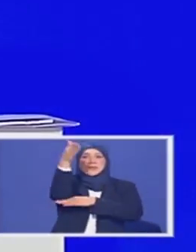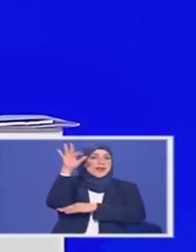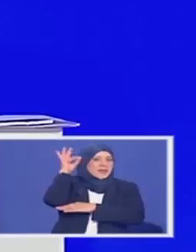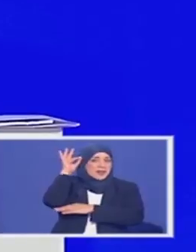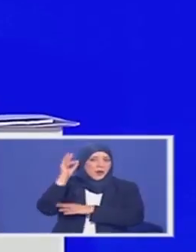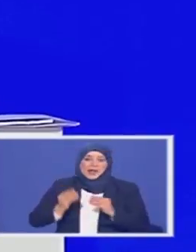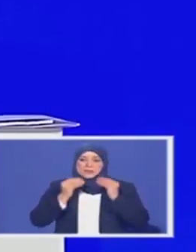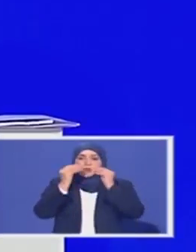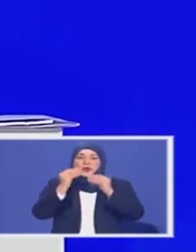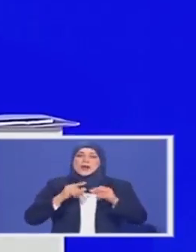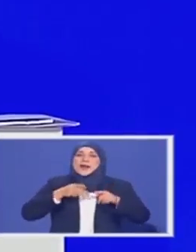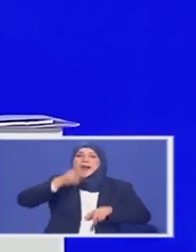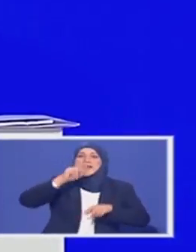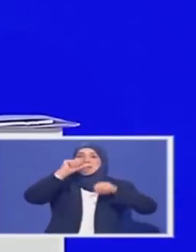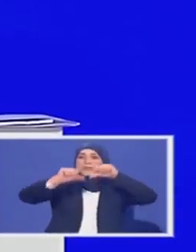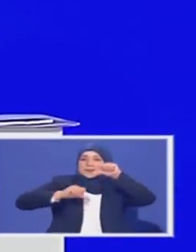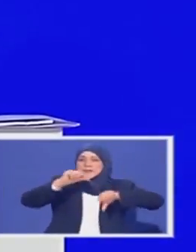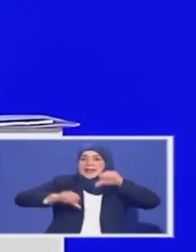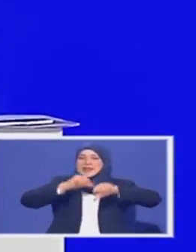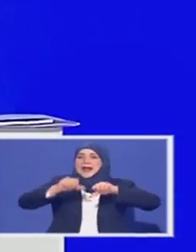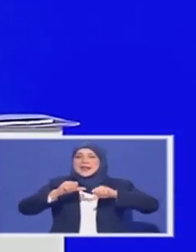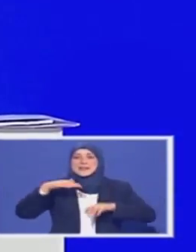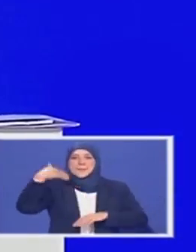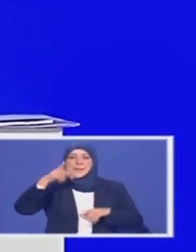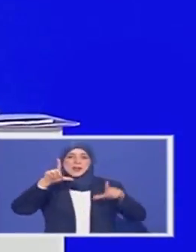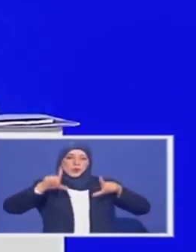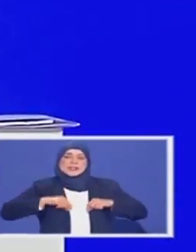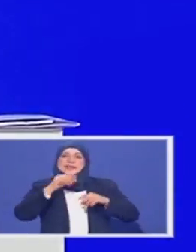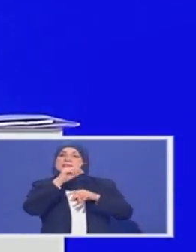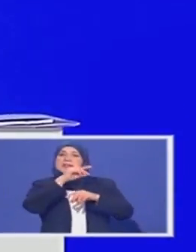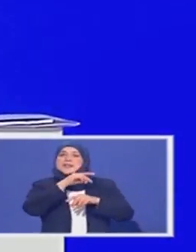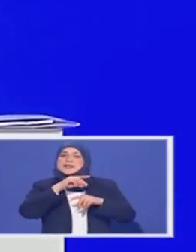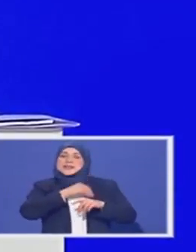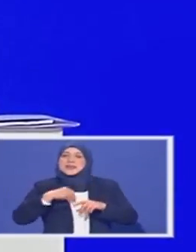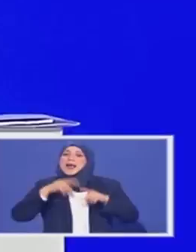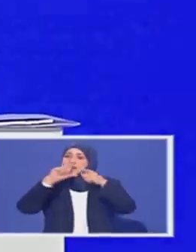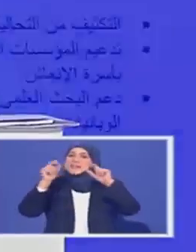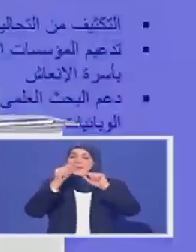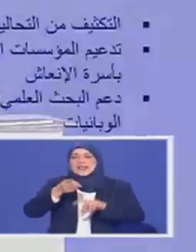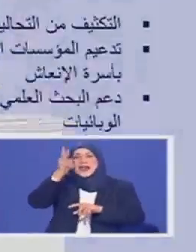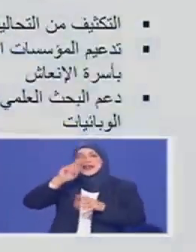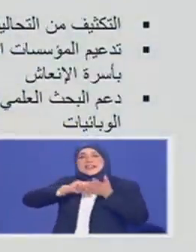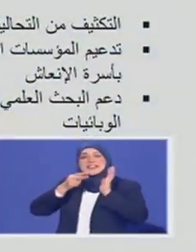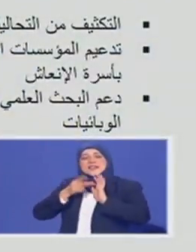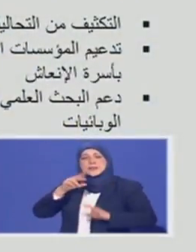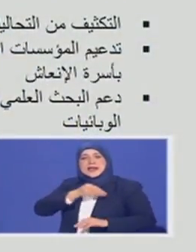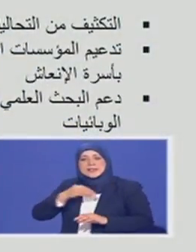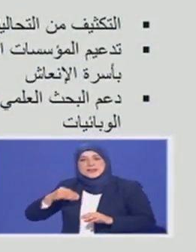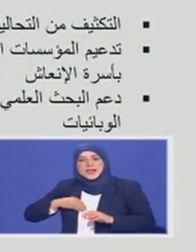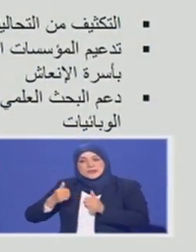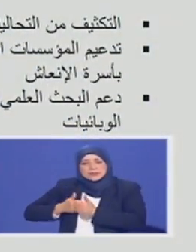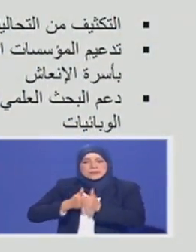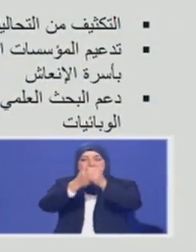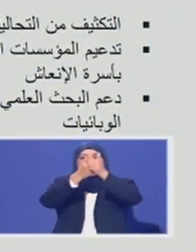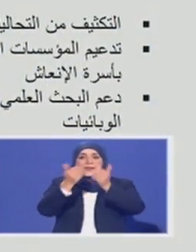التكثيف التحاليل وهذا باش يقدموا بعد ذلك السيد وزير الصحة حول الخطة الصحية المرافقة